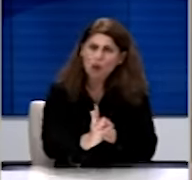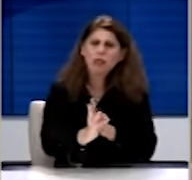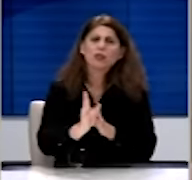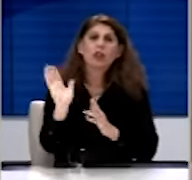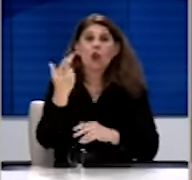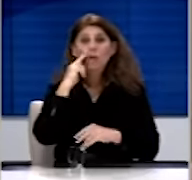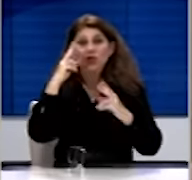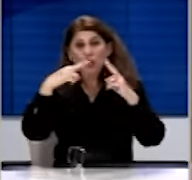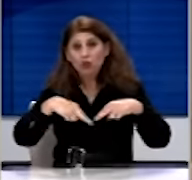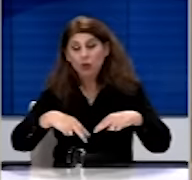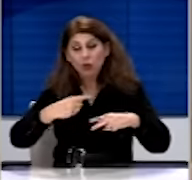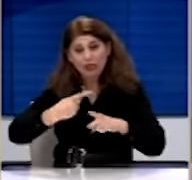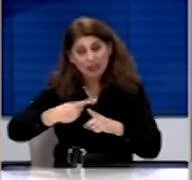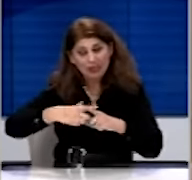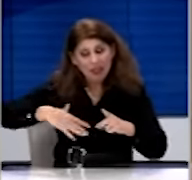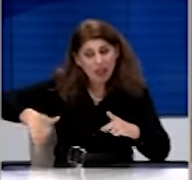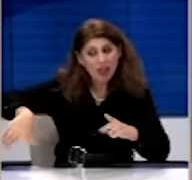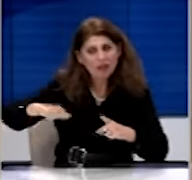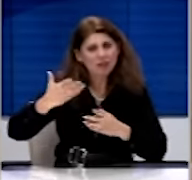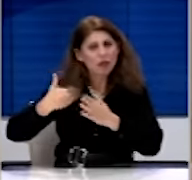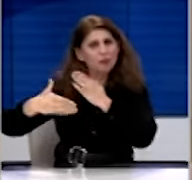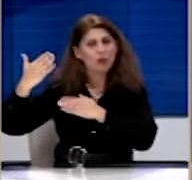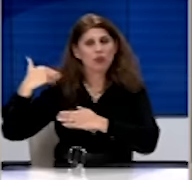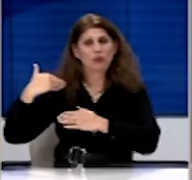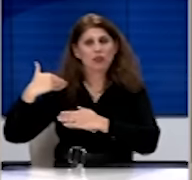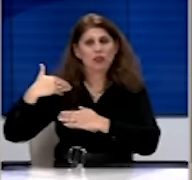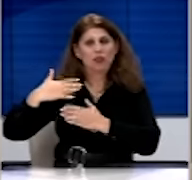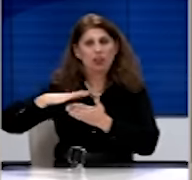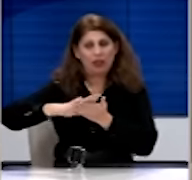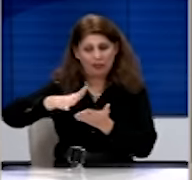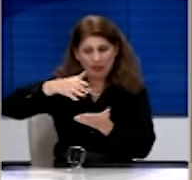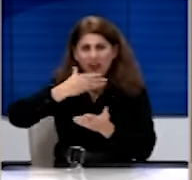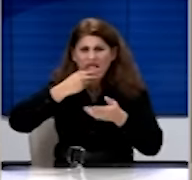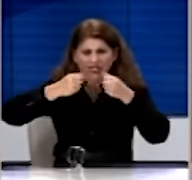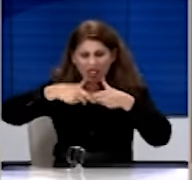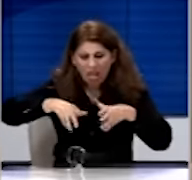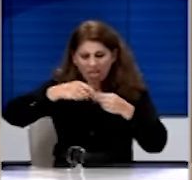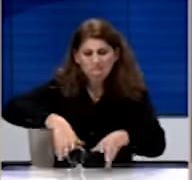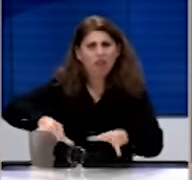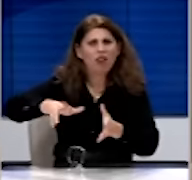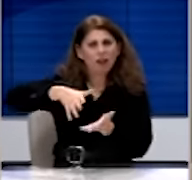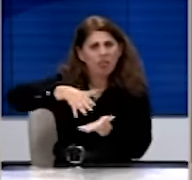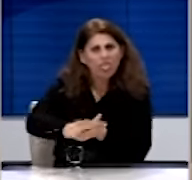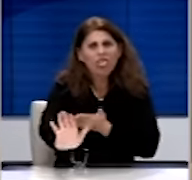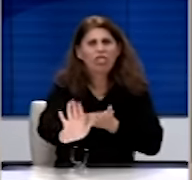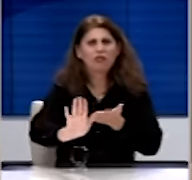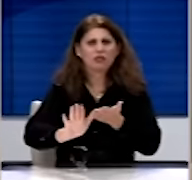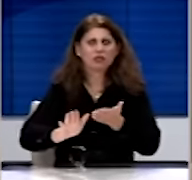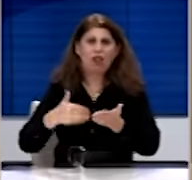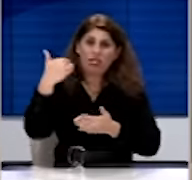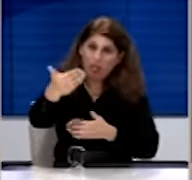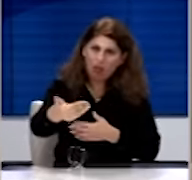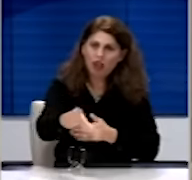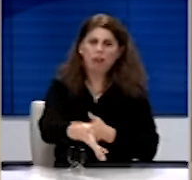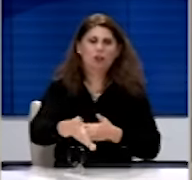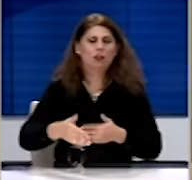τη γνώρισε ο λαός μας τα προηγούμενα χρόνια, γιατί θα τα πατήσετε και θα γλιστρήσετε πιθανόν. Εσείς της αμαρτωλής